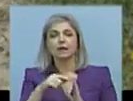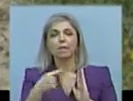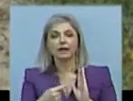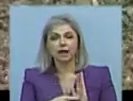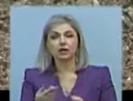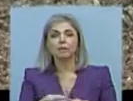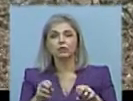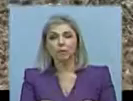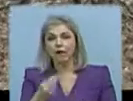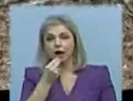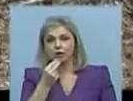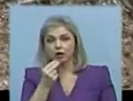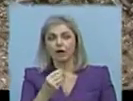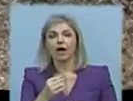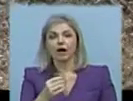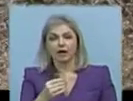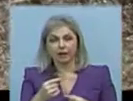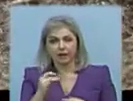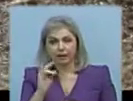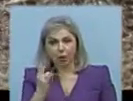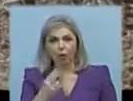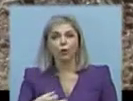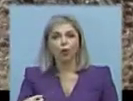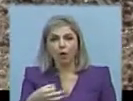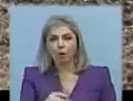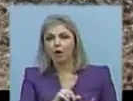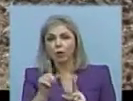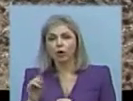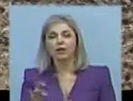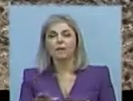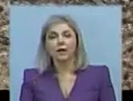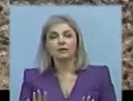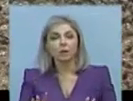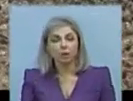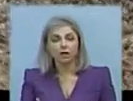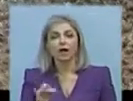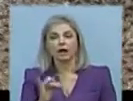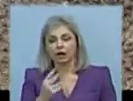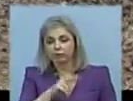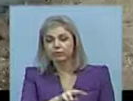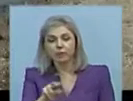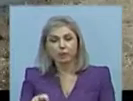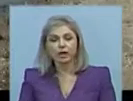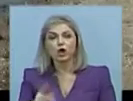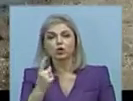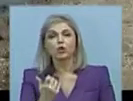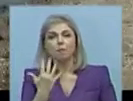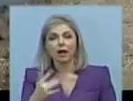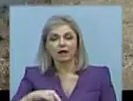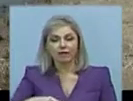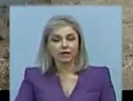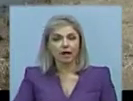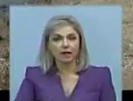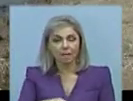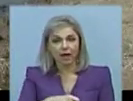харчових продуктів та захисту споживачів у Миколаївській області виїхали на місце події. Обстежили ділянку площею 105 квадратних метрів.